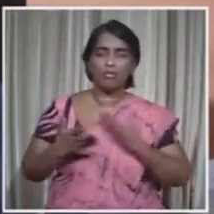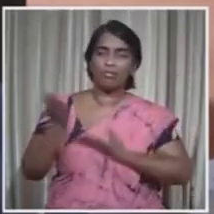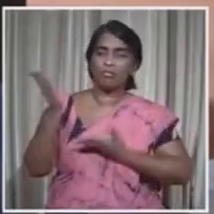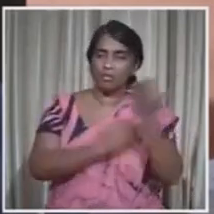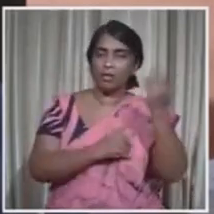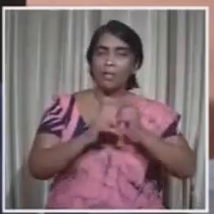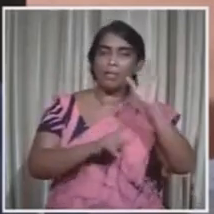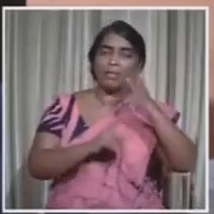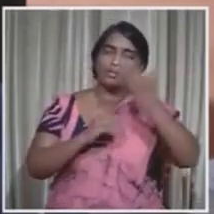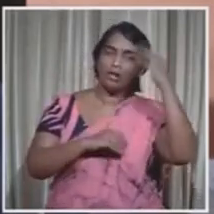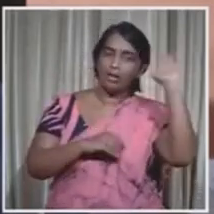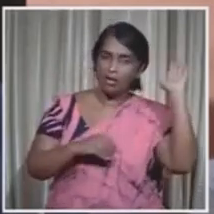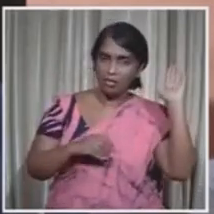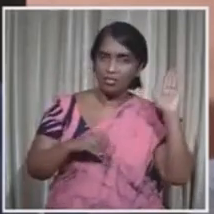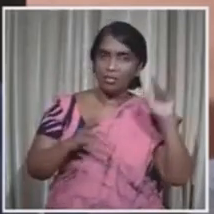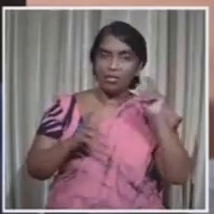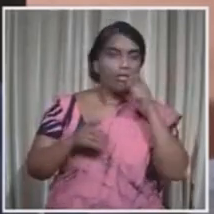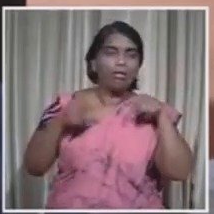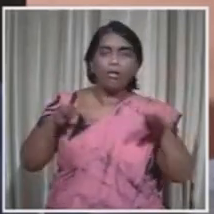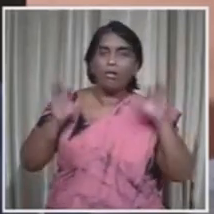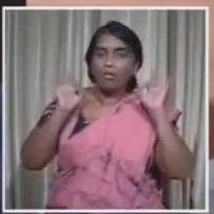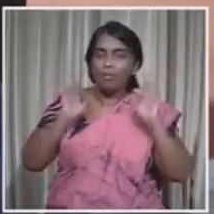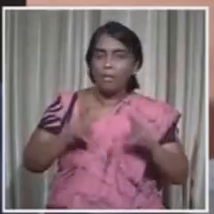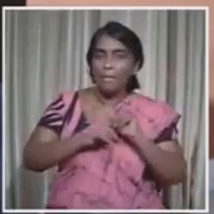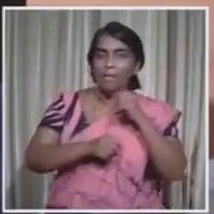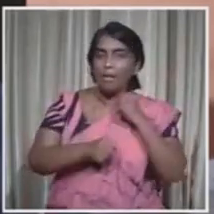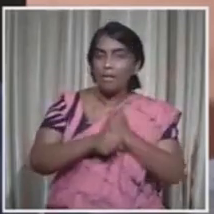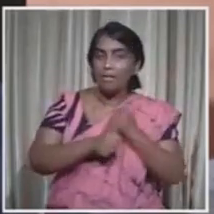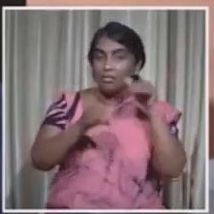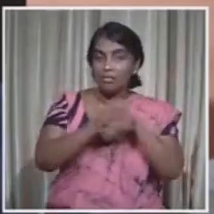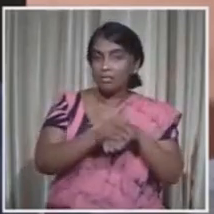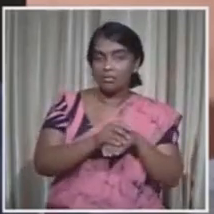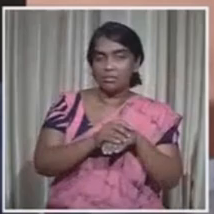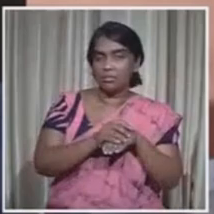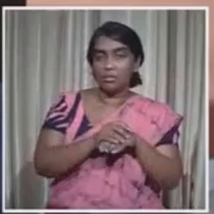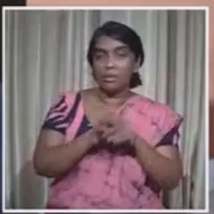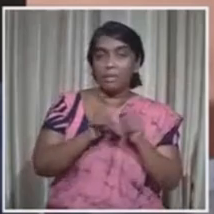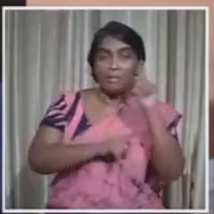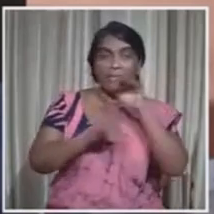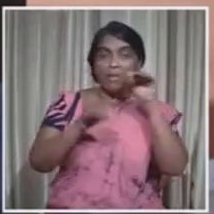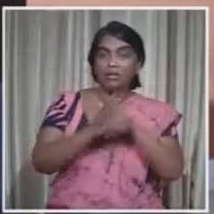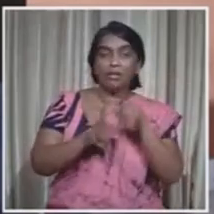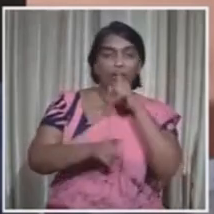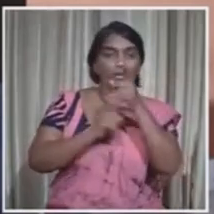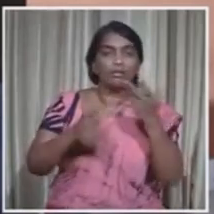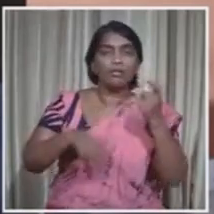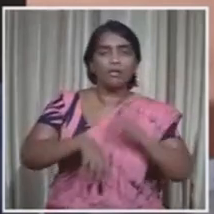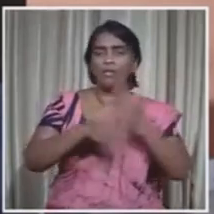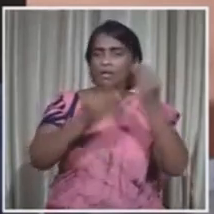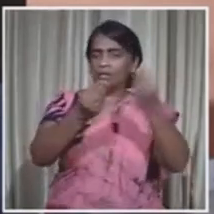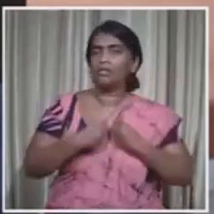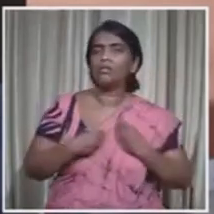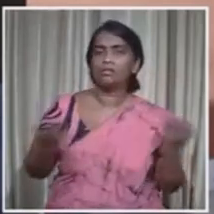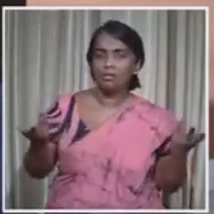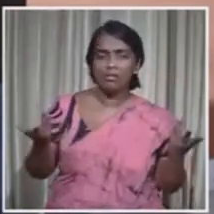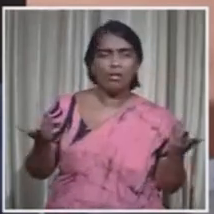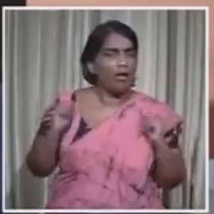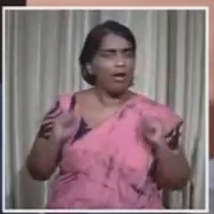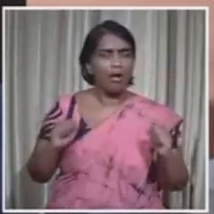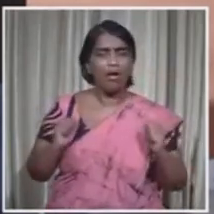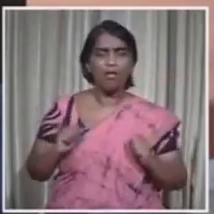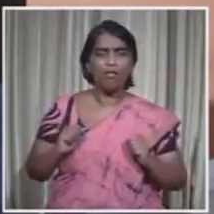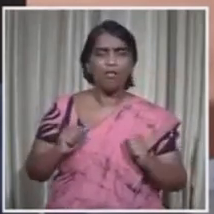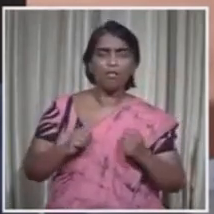ප්‍රෙසිඩන්ට් ඉම්පීච් කරයි. ඒවා කිසි දෙයක් කරන්න අද ආණ්ඩුව පක්ෂය ඇතුලේ පාර්ලිමේන්තුව ඇතුලේ කතා කරන්නවත් ක්‍රමයක් හදලා නැත්තම් ඉතින් කොහෙද ඉම්පීච්